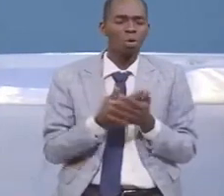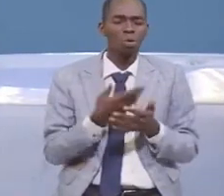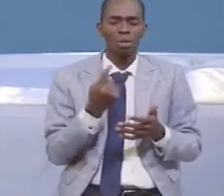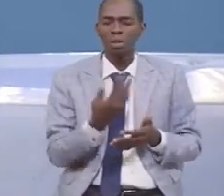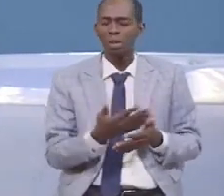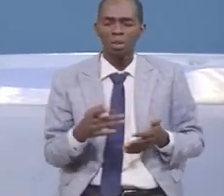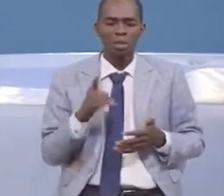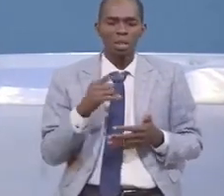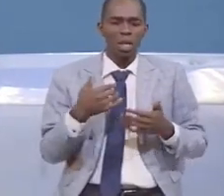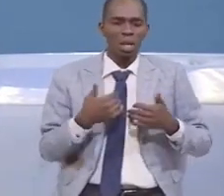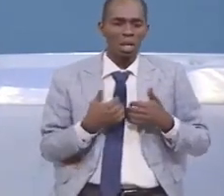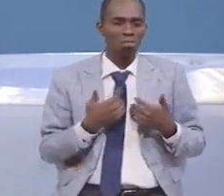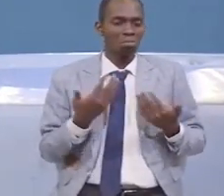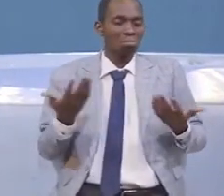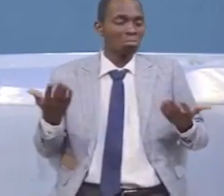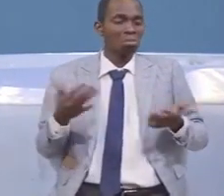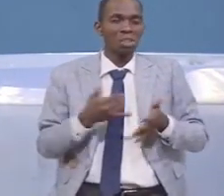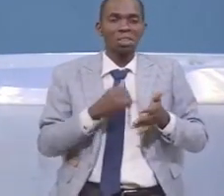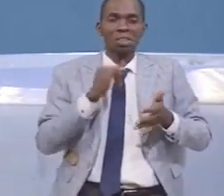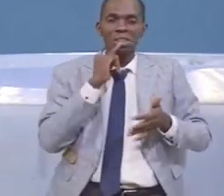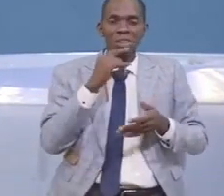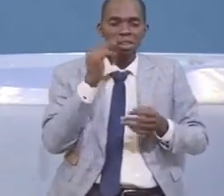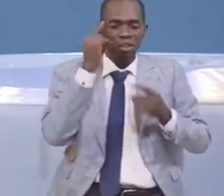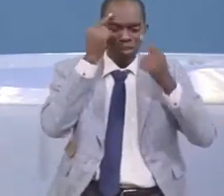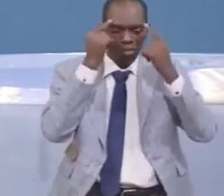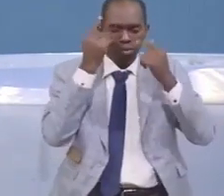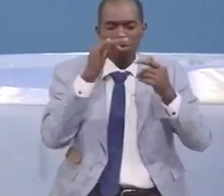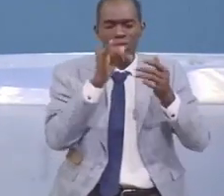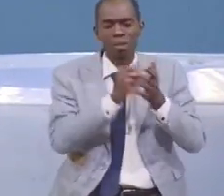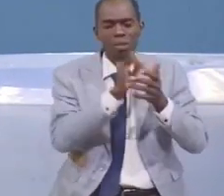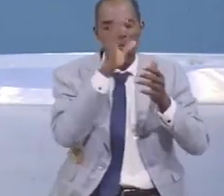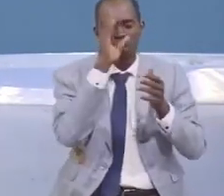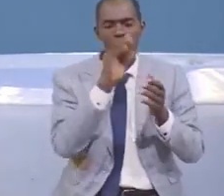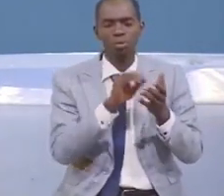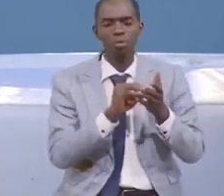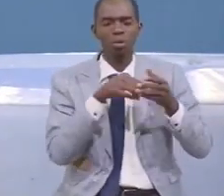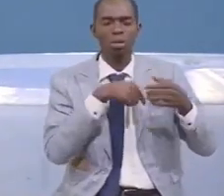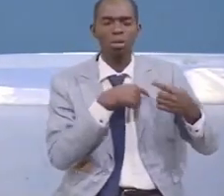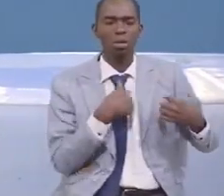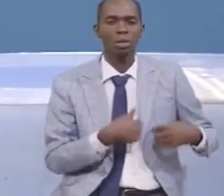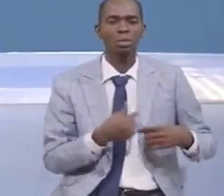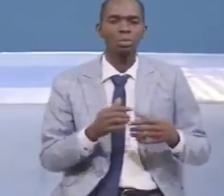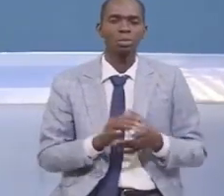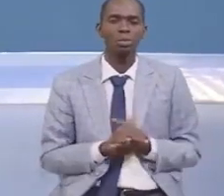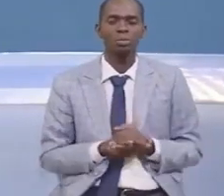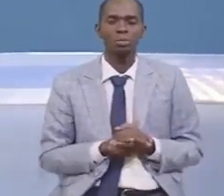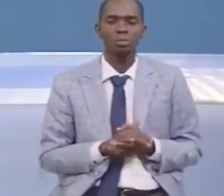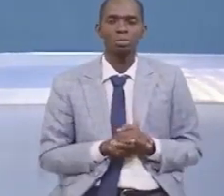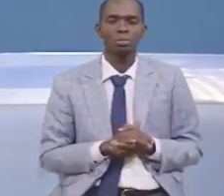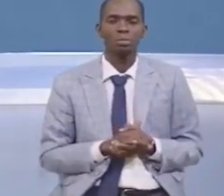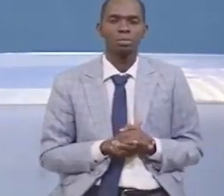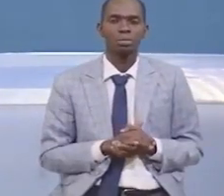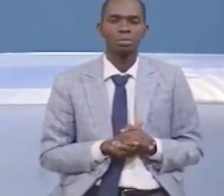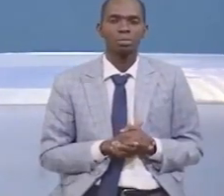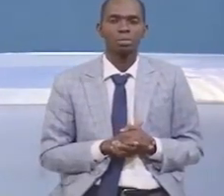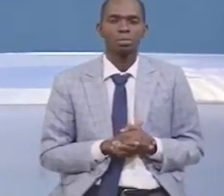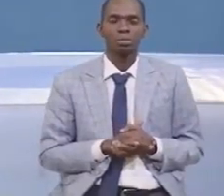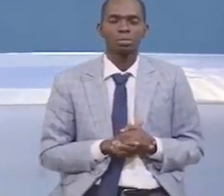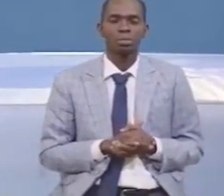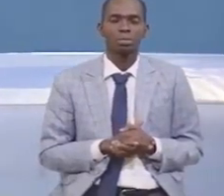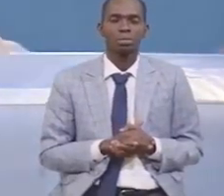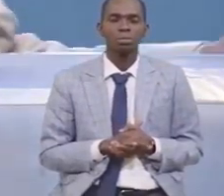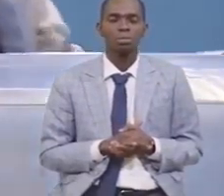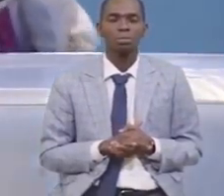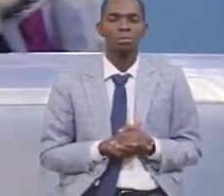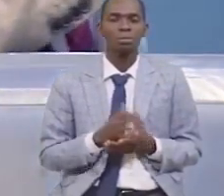thought of his heart తన హృదయంలో ఎంత నిరోధించే శక్తులు పని చేస్తున్నా అతను ముందుకు వెళ్ళగలుగుతున్నా అంటే దానికి కారణం అతని హృదయంలో ఉన్న ఆలోచన What makes a